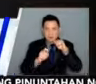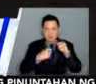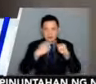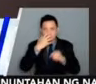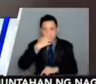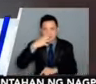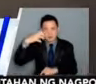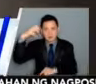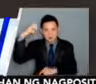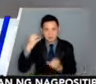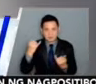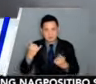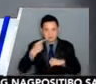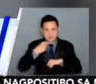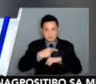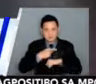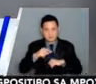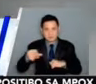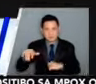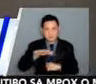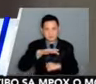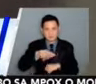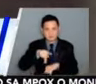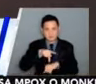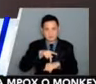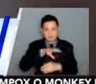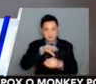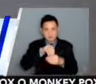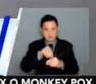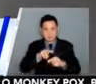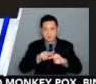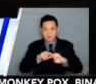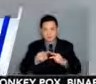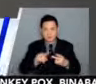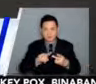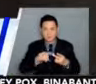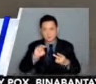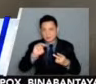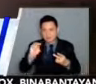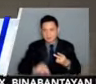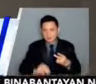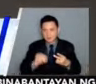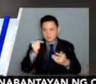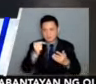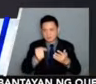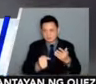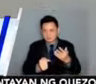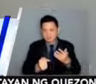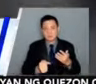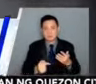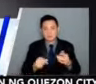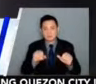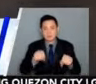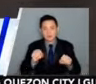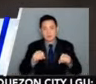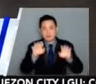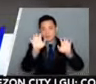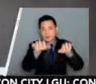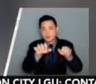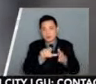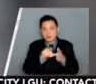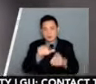sa malaking bahagi ng bansa kasama ang Pangasinan at ang Metro Manila, e posible pa rin ang mga thunderstorm mamayang hapon o